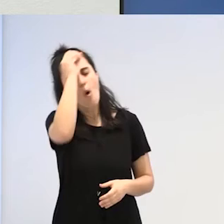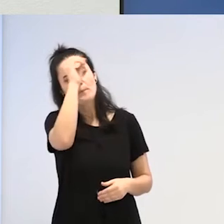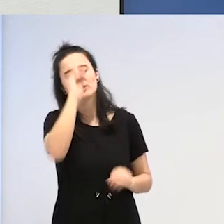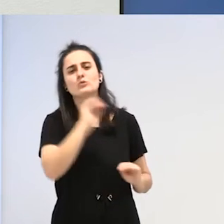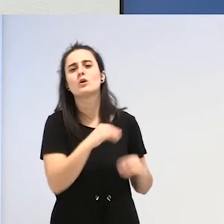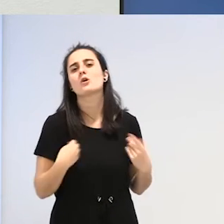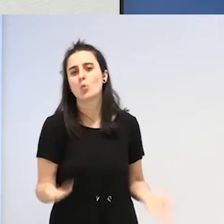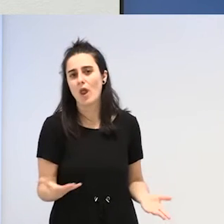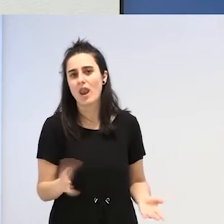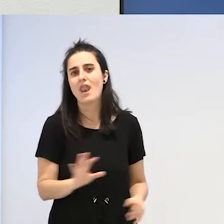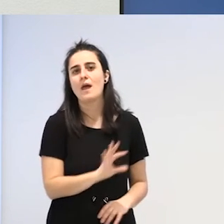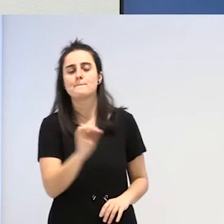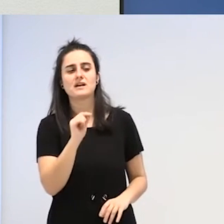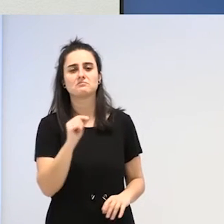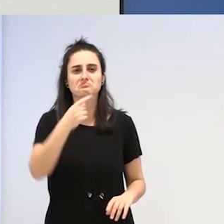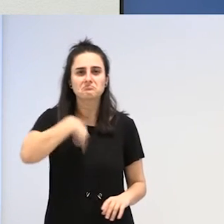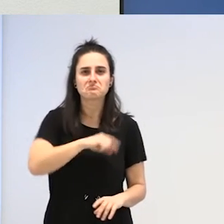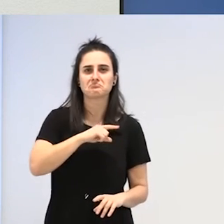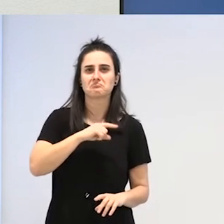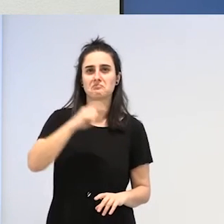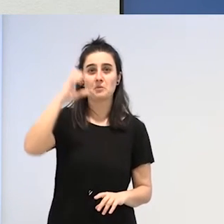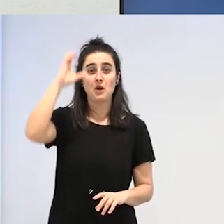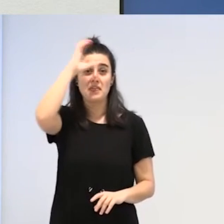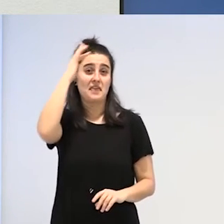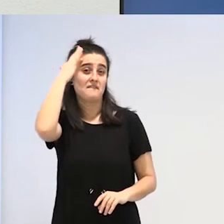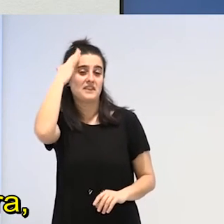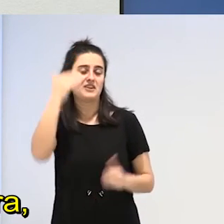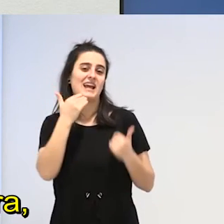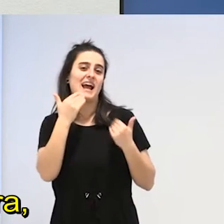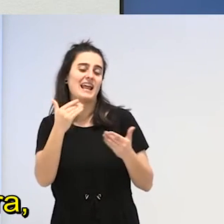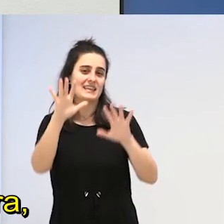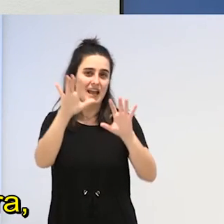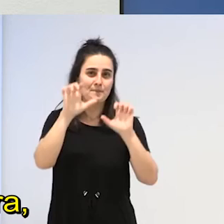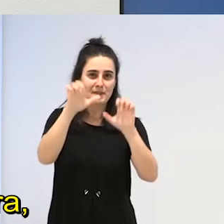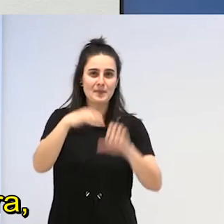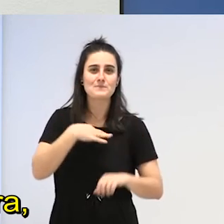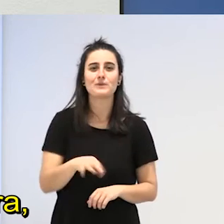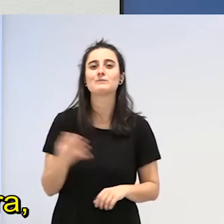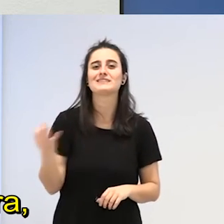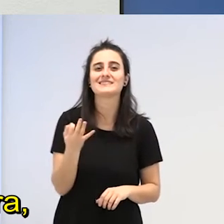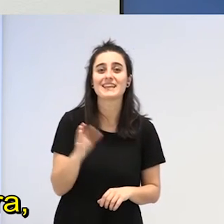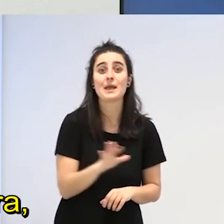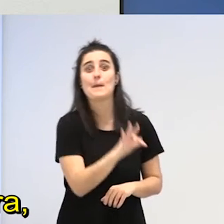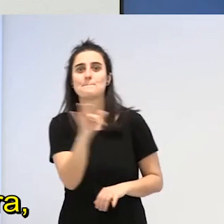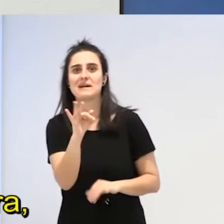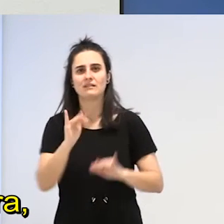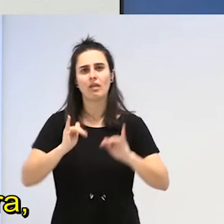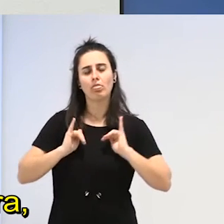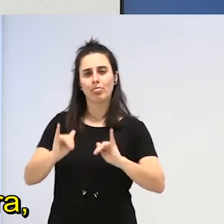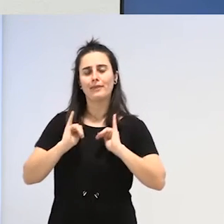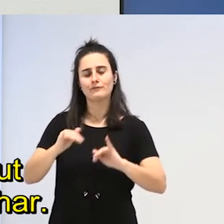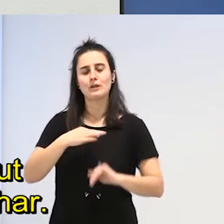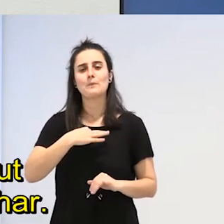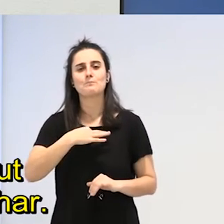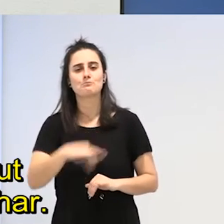eta zer ikasi dezakegu zientzia fikzioaren bitartez, eta zertaz gozatu ze hori ere, eta literatura zari gara,